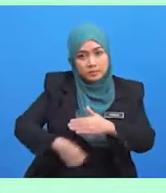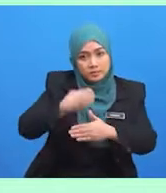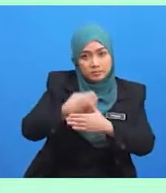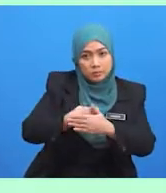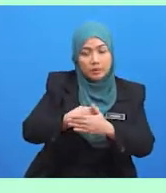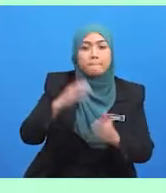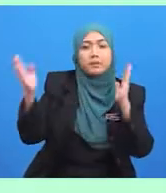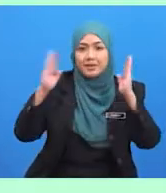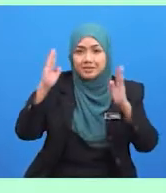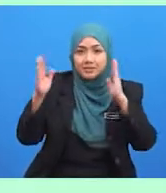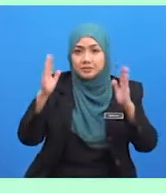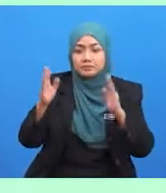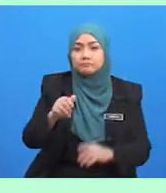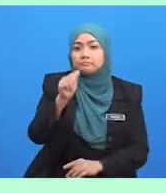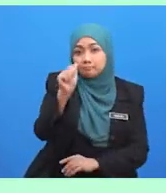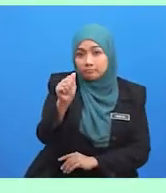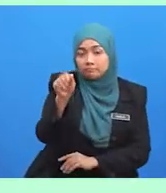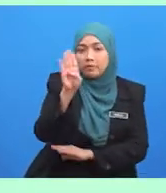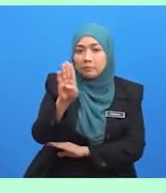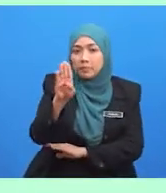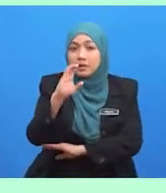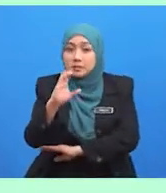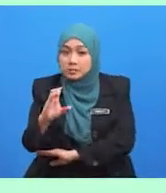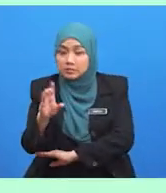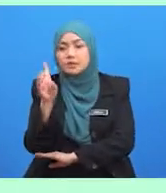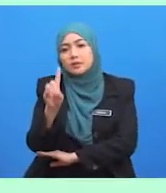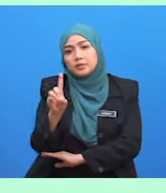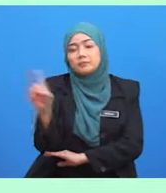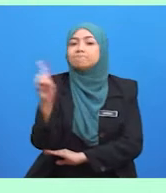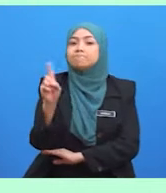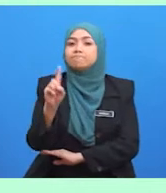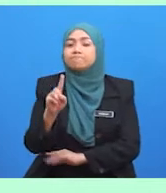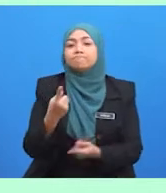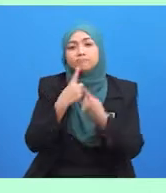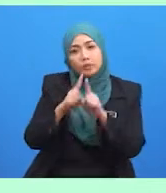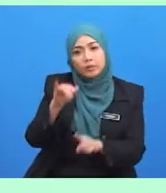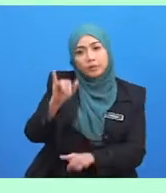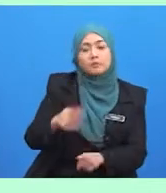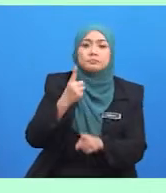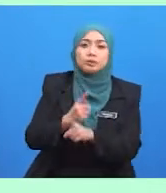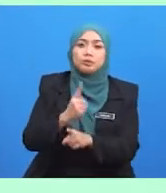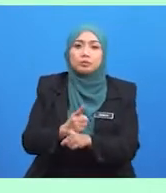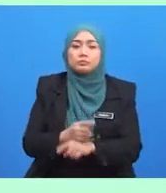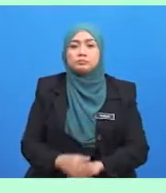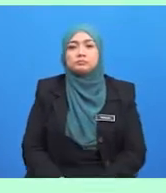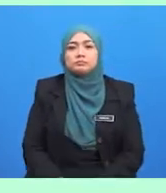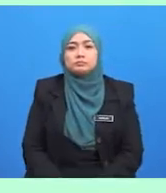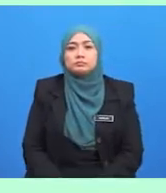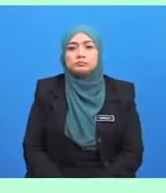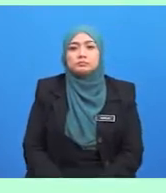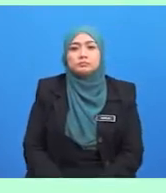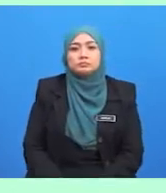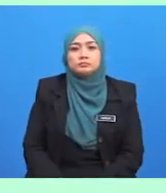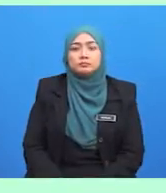Tarif, B. Subsidi, C. Embargo dan D. Kawalan pertukaran asing. Jawapannya